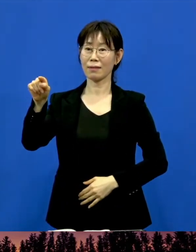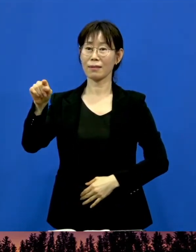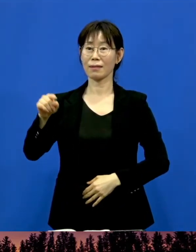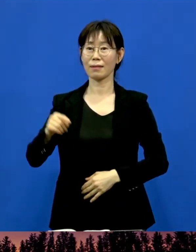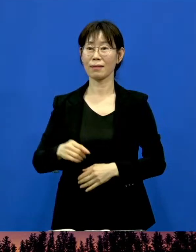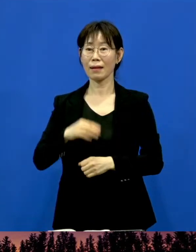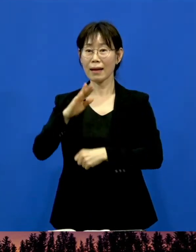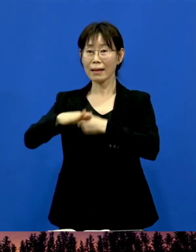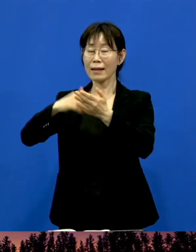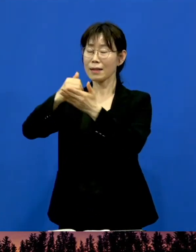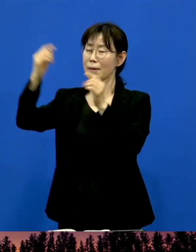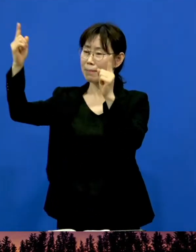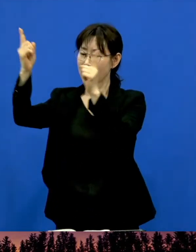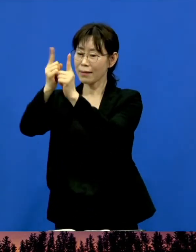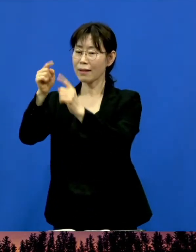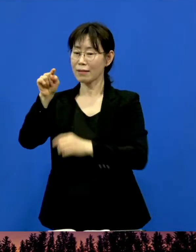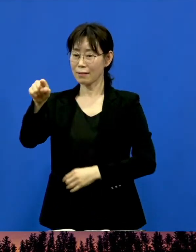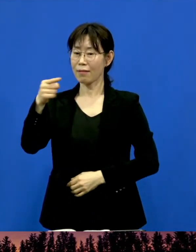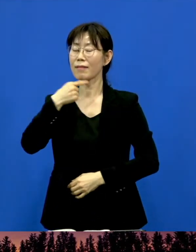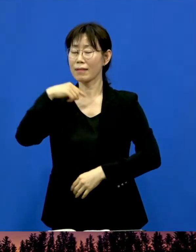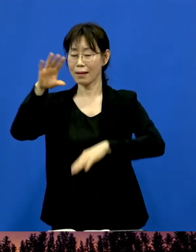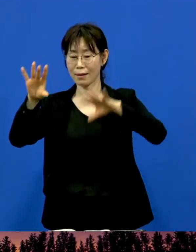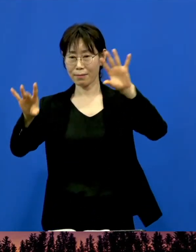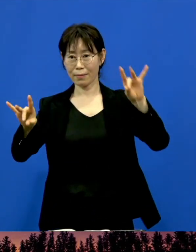거기에서 우리는 하나님을 만나게 됩니다.